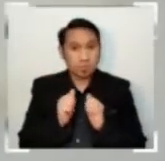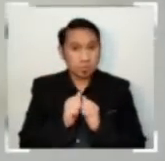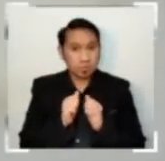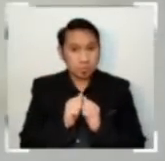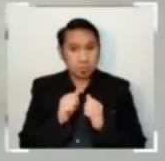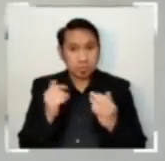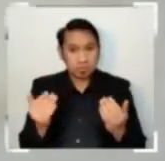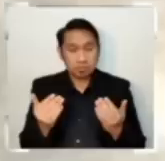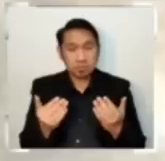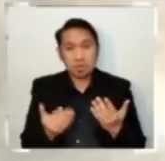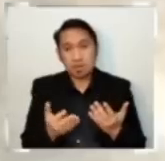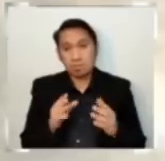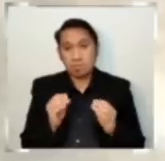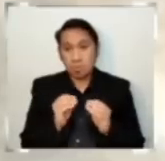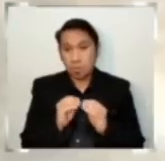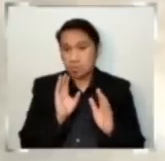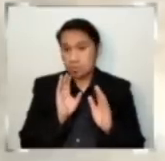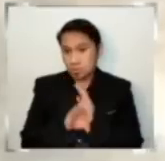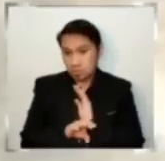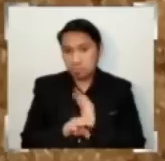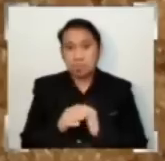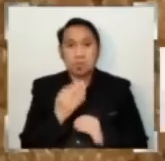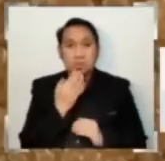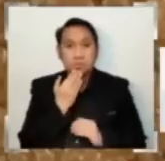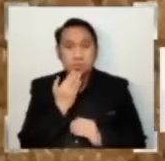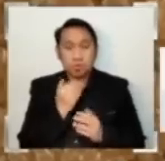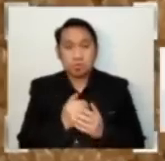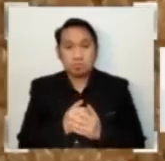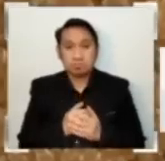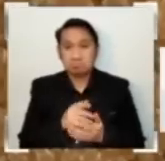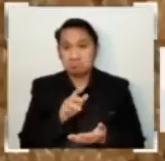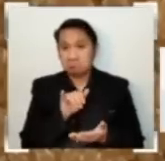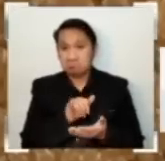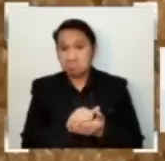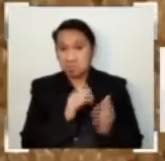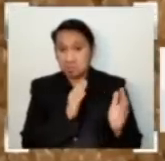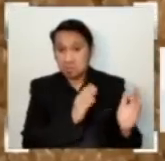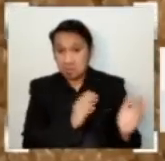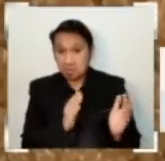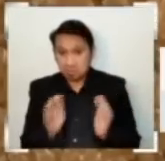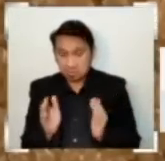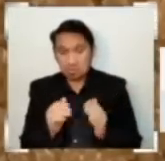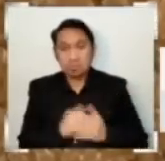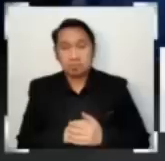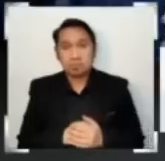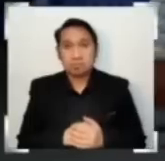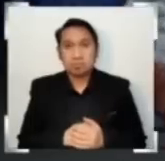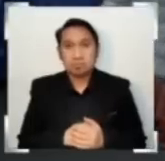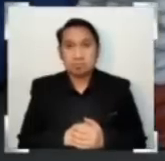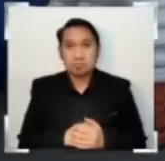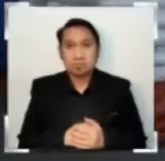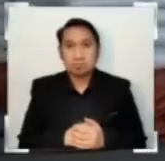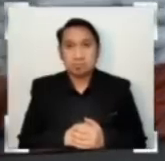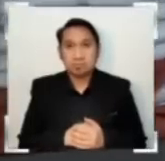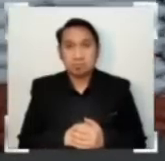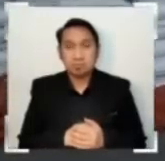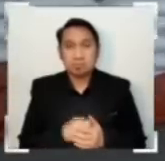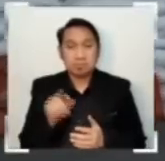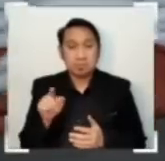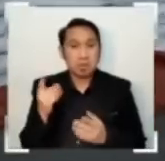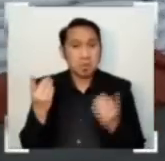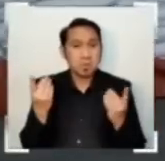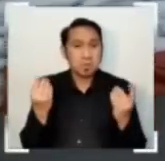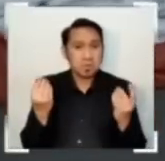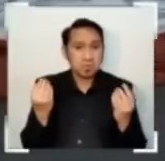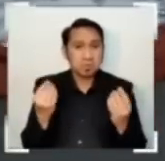sugar in the market. Sang-ayon sa planong ito ang United Sugar Producers Federation of the Philippines. Ang ginagawa,